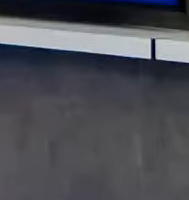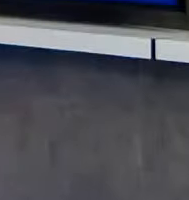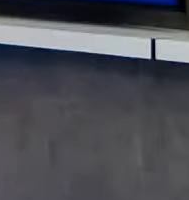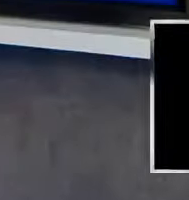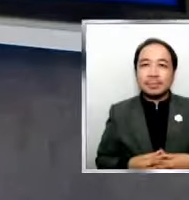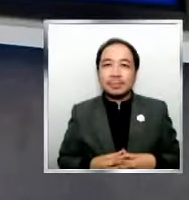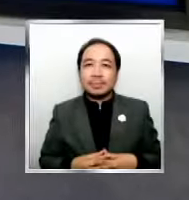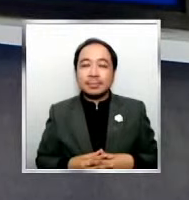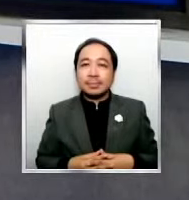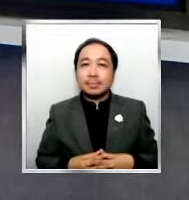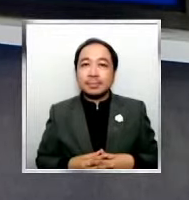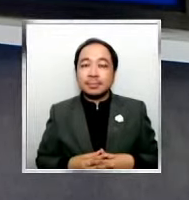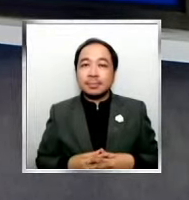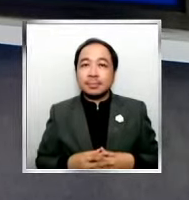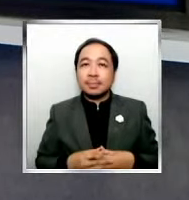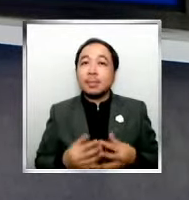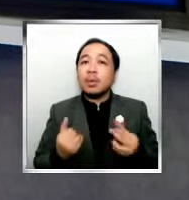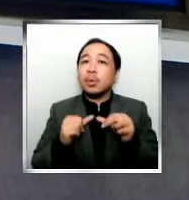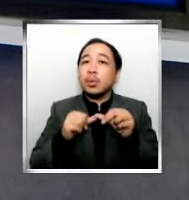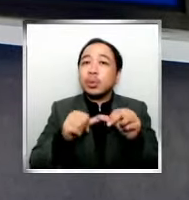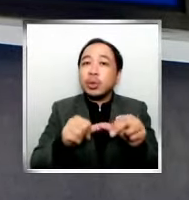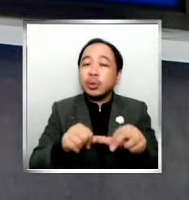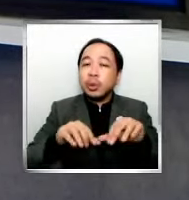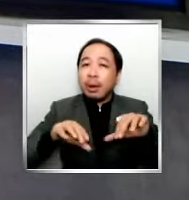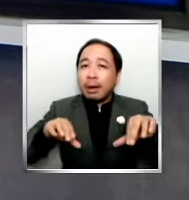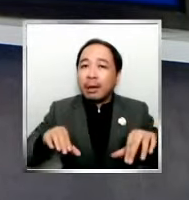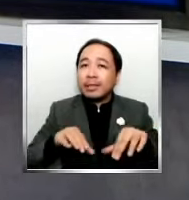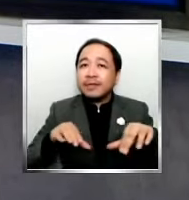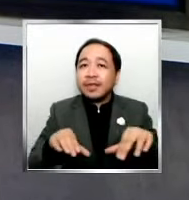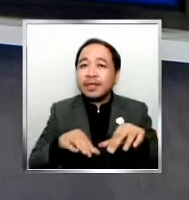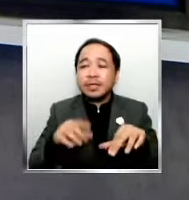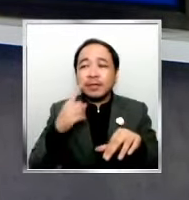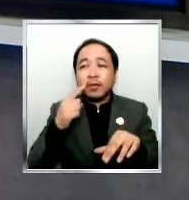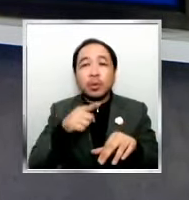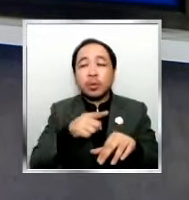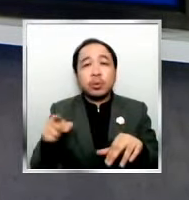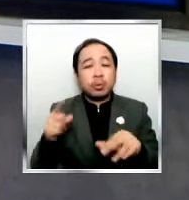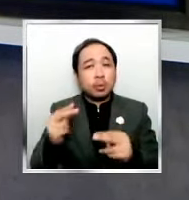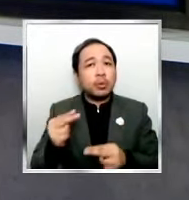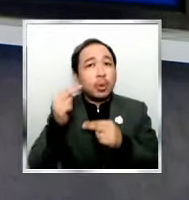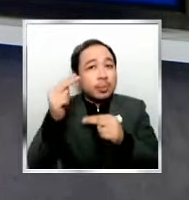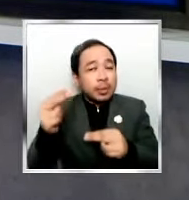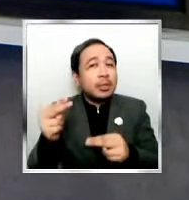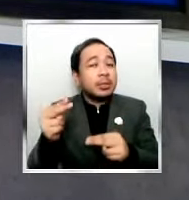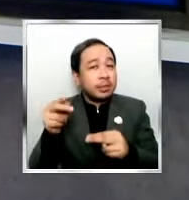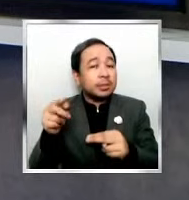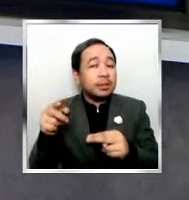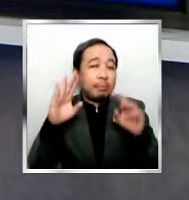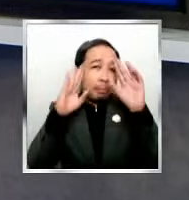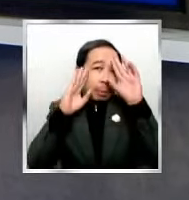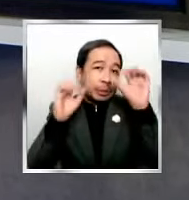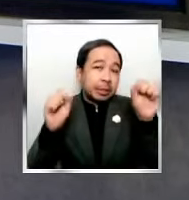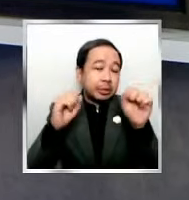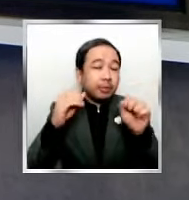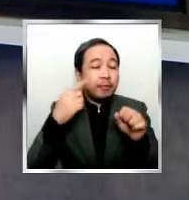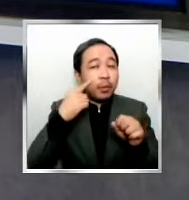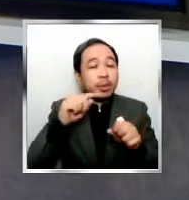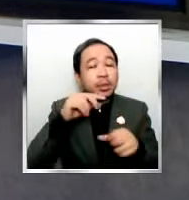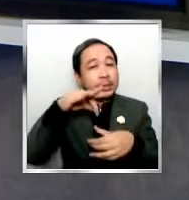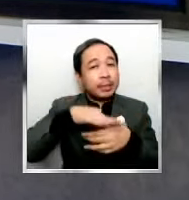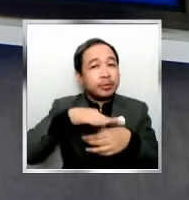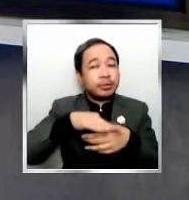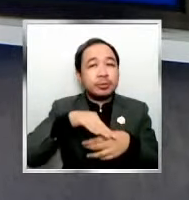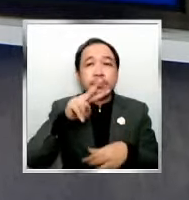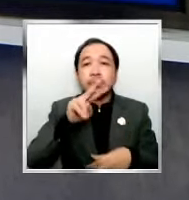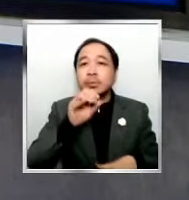Wala pa rin patid ang aktibidad ng mga nagnanais tumakbo sa pagka-vice o sa pagka-presidente sa election 2022. Ang mga pahayag